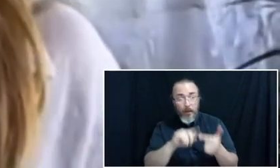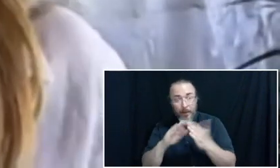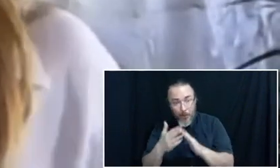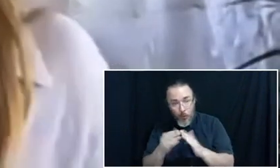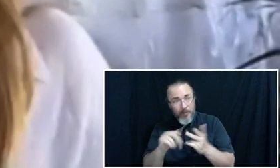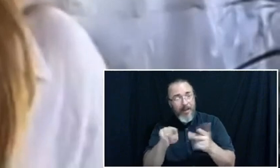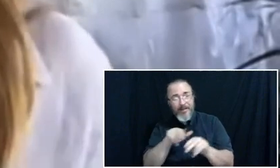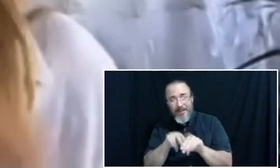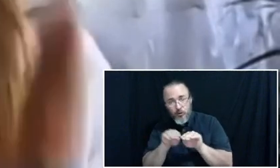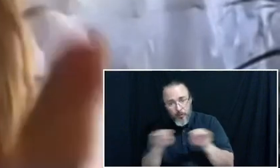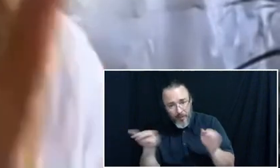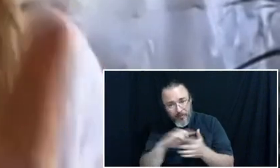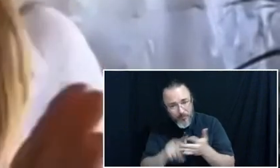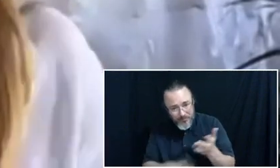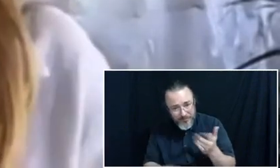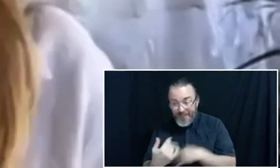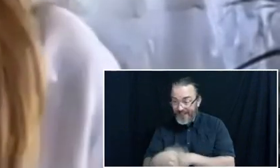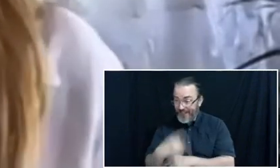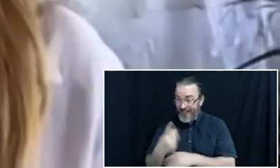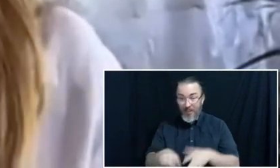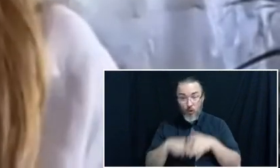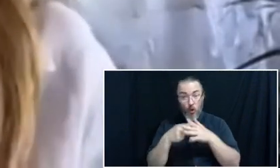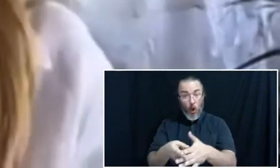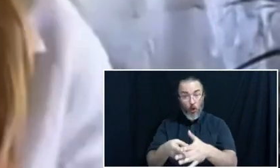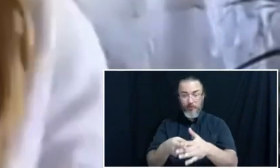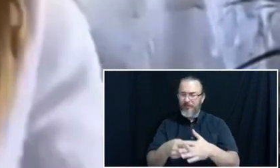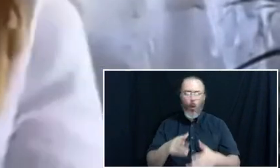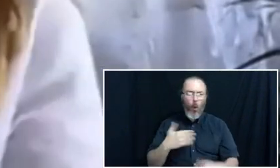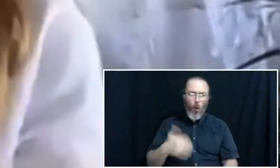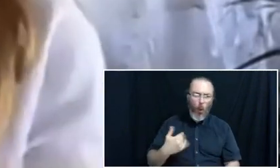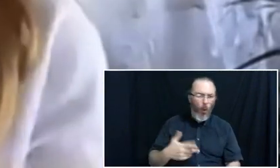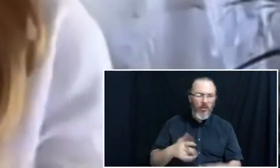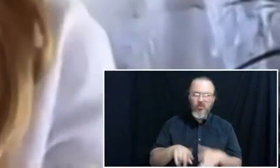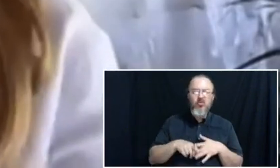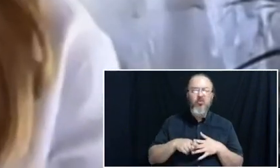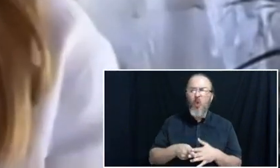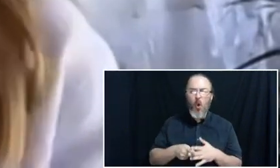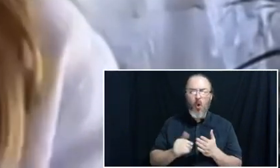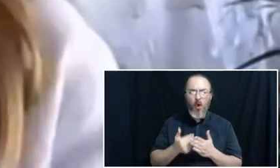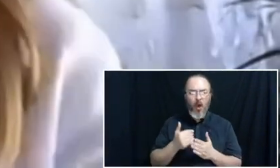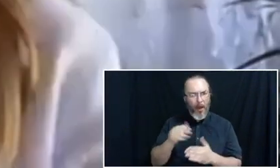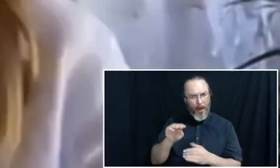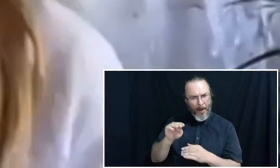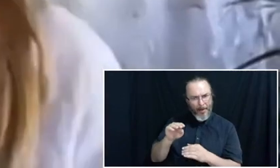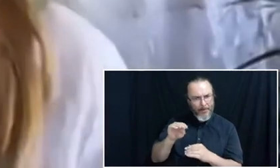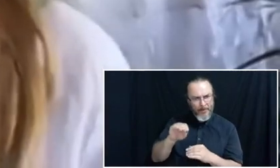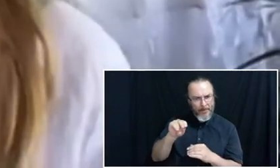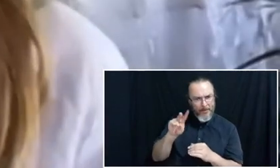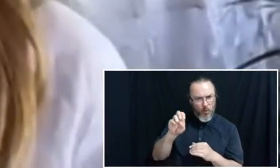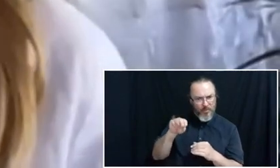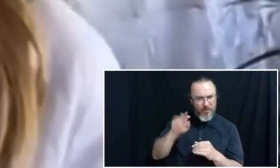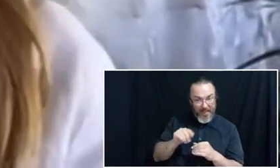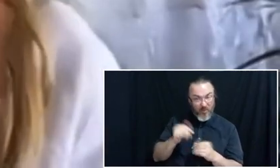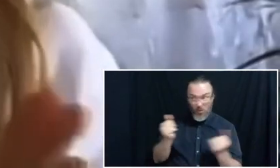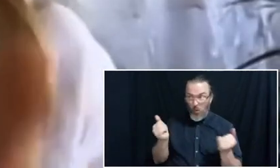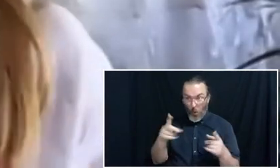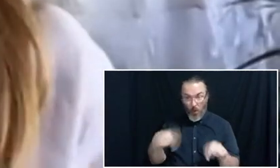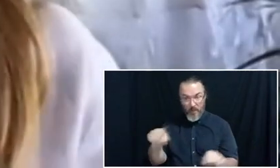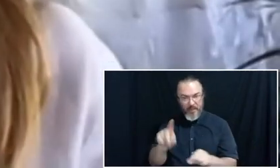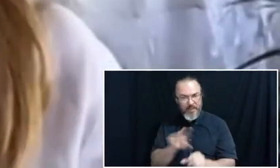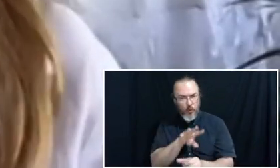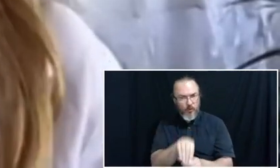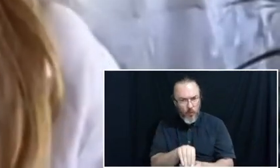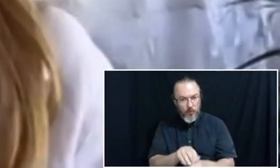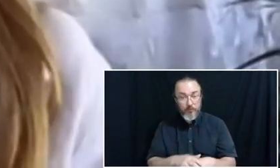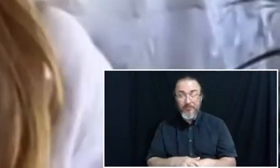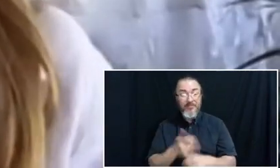Ils œuvrent pour changer les mentalités dans les communautés et dans les écoles au niveau national. Le lancement d'un mouvement qui doit être amplifié par